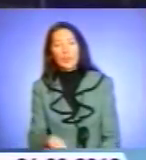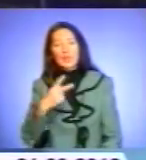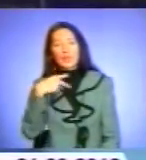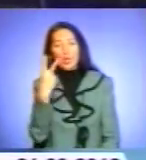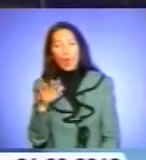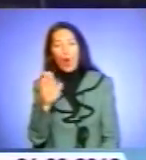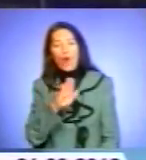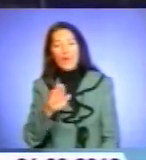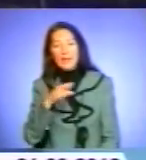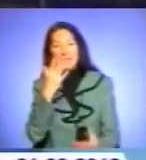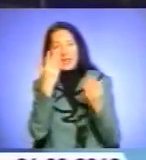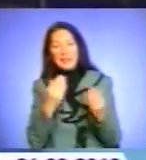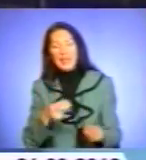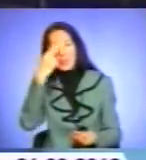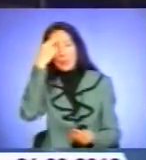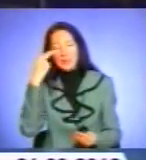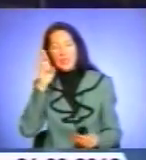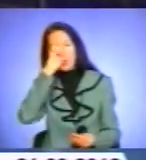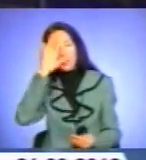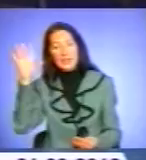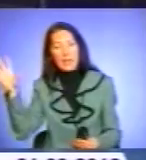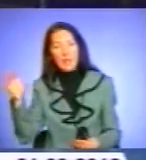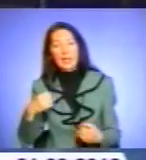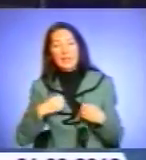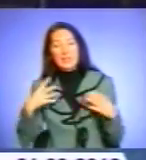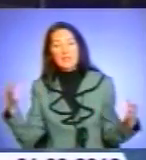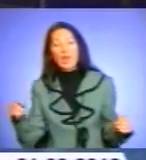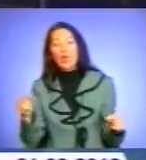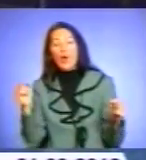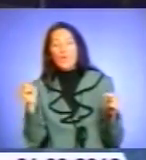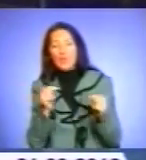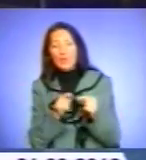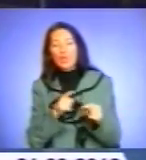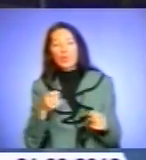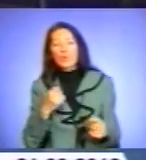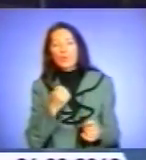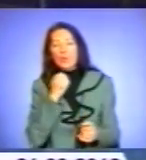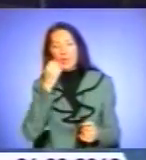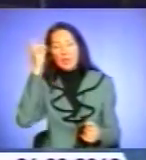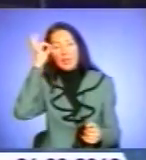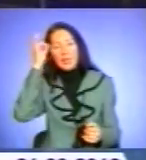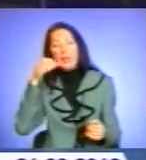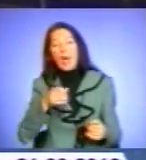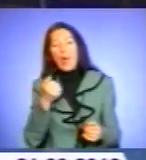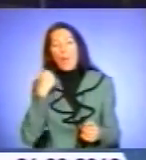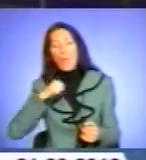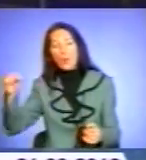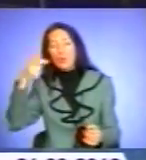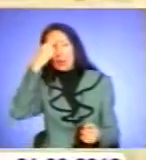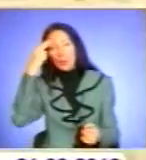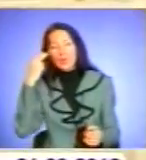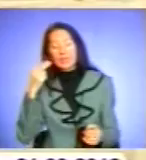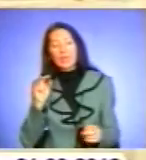«22 вересня – День партизанської слави. Свято встановили, щоб вшанувати подвиг партизанів під час Великої вітчизняної